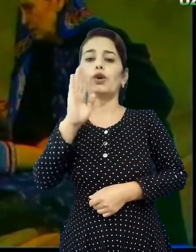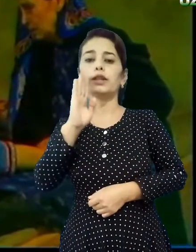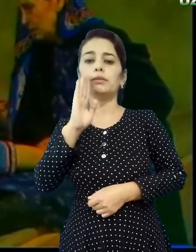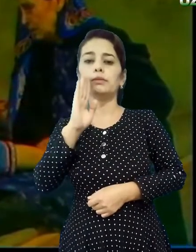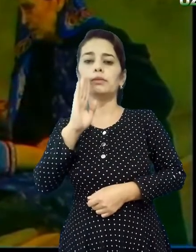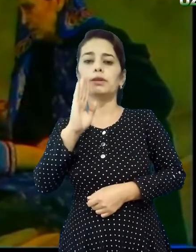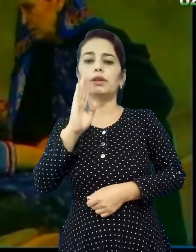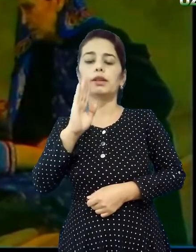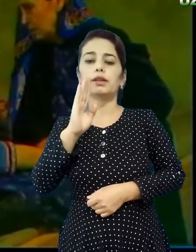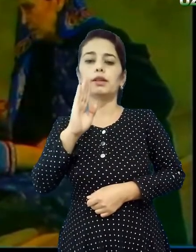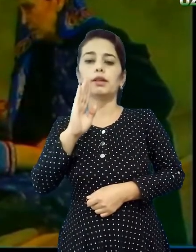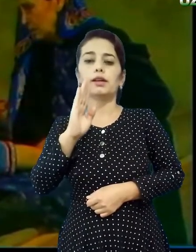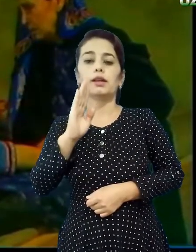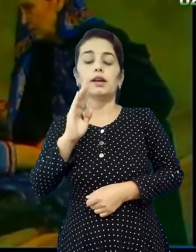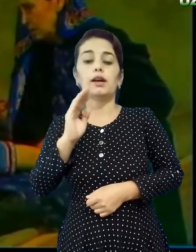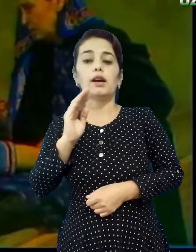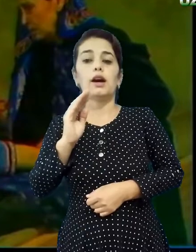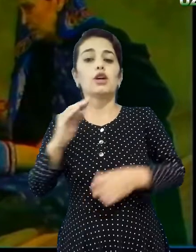Oyim,